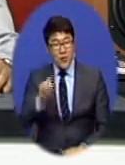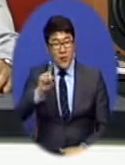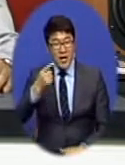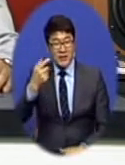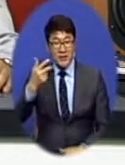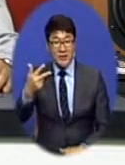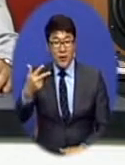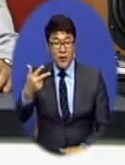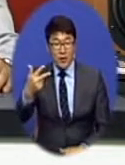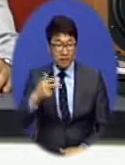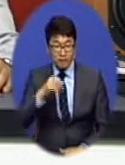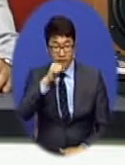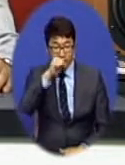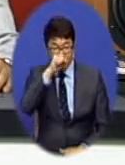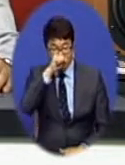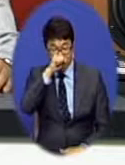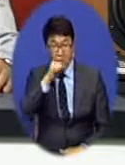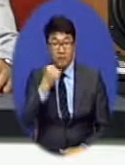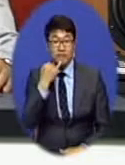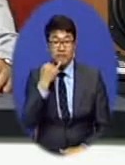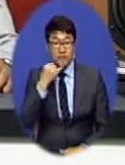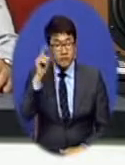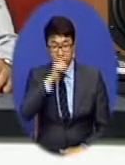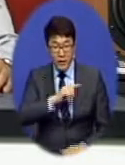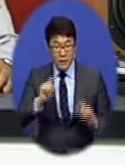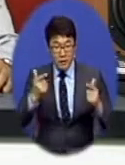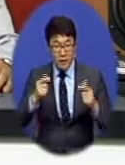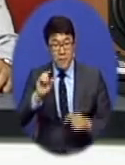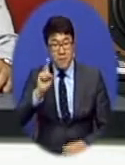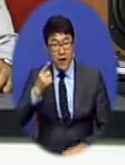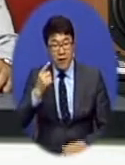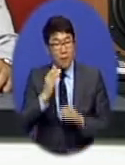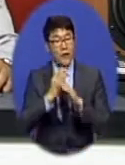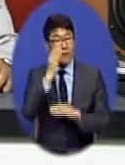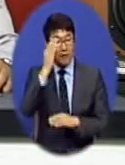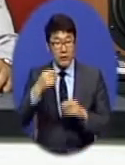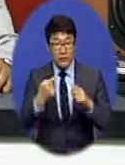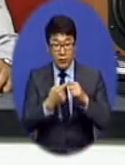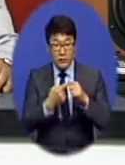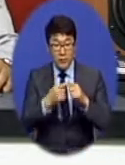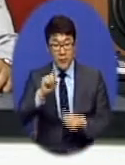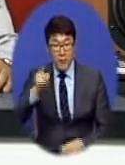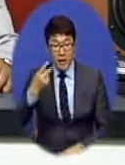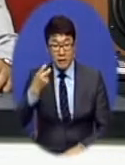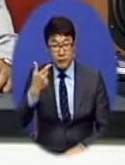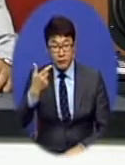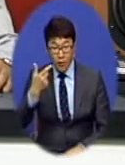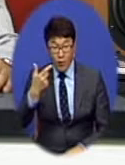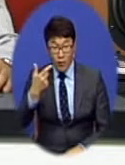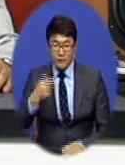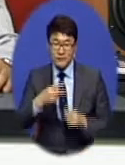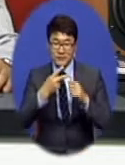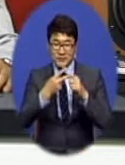107표. 지금 나쁘지 않아요. 그죠? 그럼요. 100표 이상으로 네. 다 지금 넘어가고 있어요. 그렇죠. 첫 번째 참가자분이 126표였나요? 네. 그리고